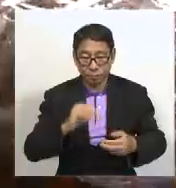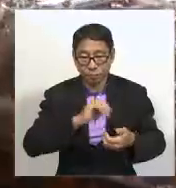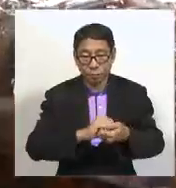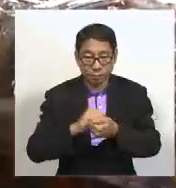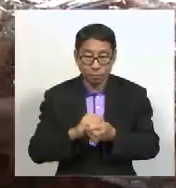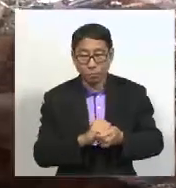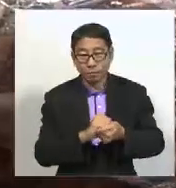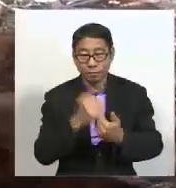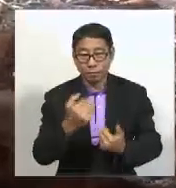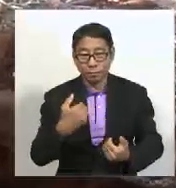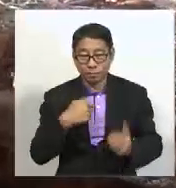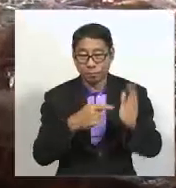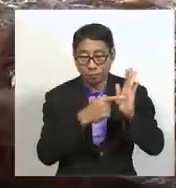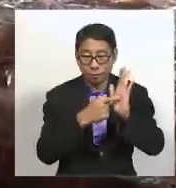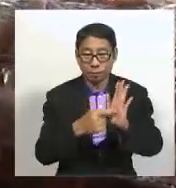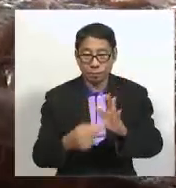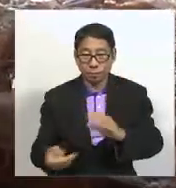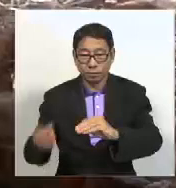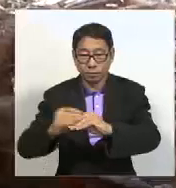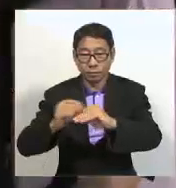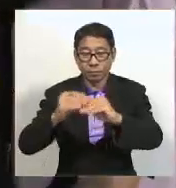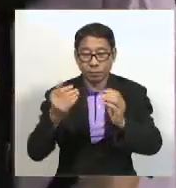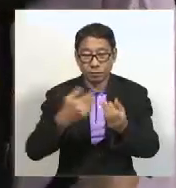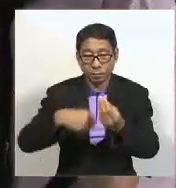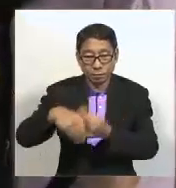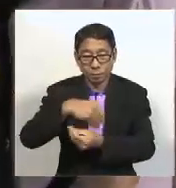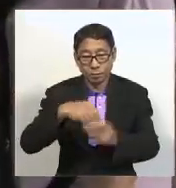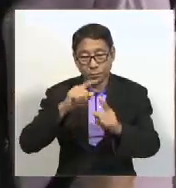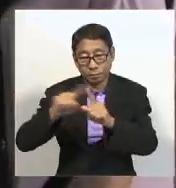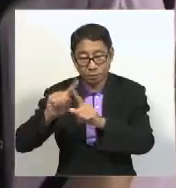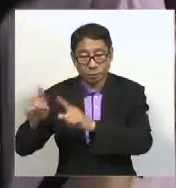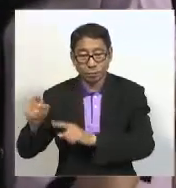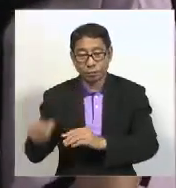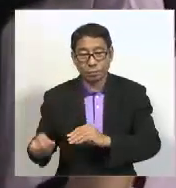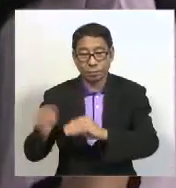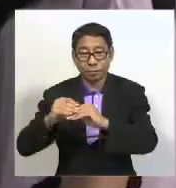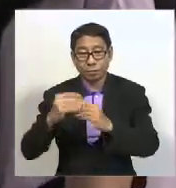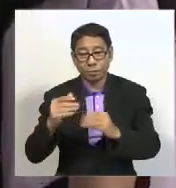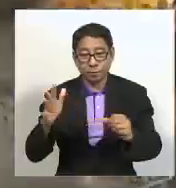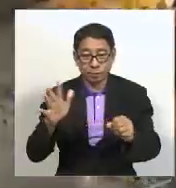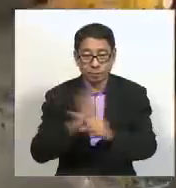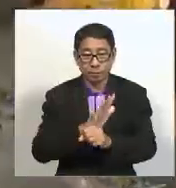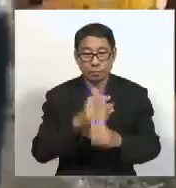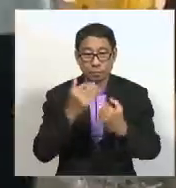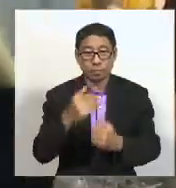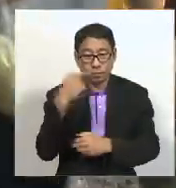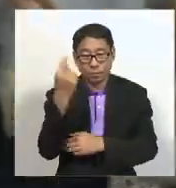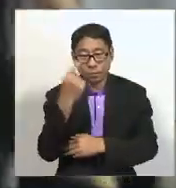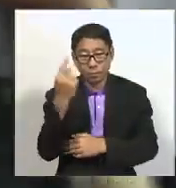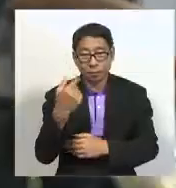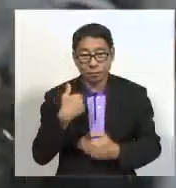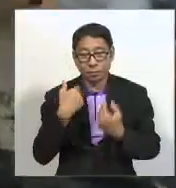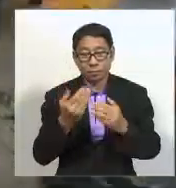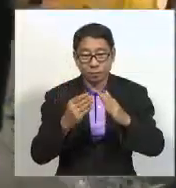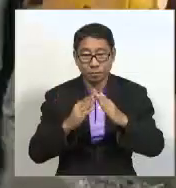ร่วมเฟสนี้จะเน้นขยายผลให้มีกลุ่มธุรกิจที่หลากหลายมากขึ้นและครบวงจรสำหรับการเดินทางท่องเที่ยวโด